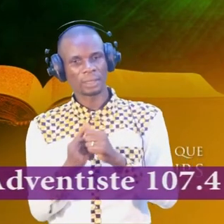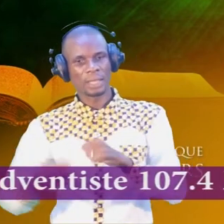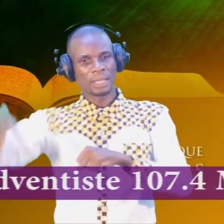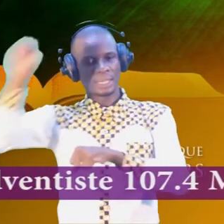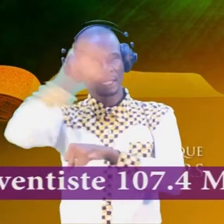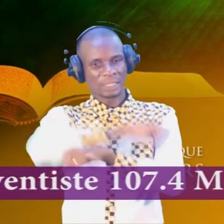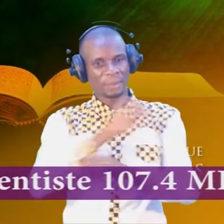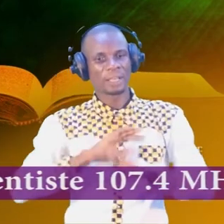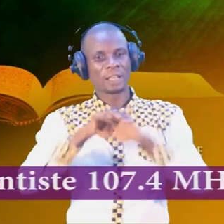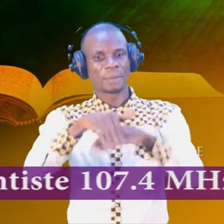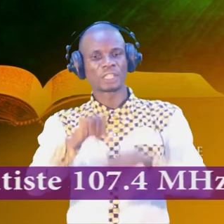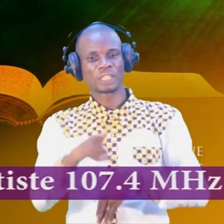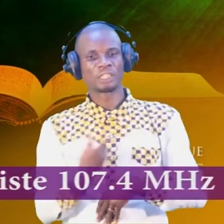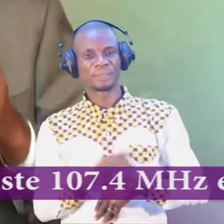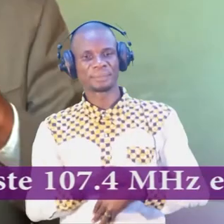wako.